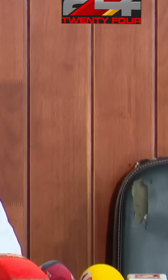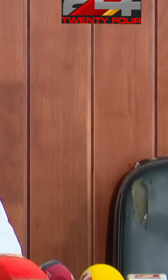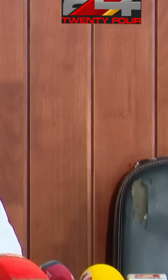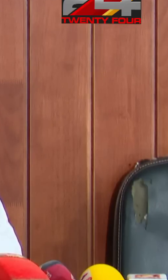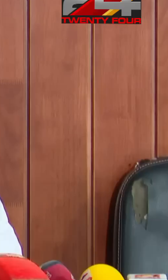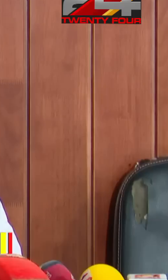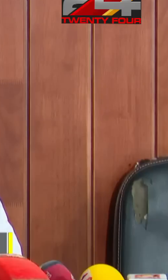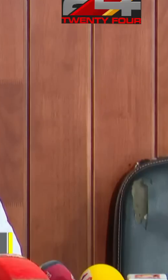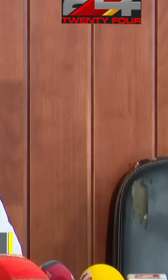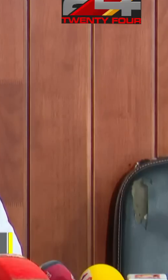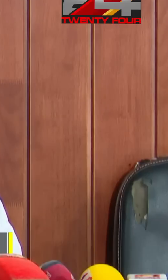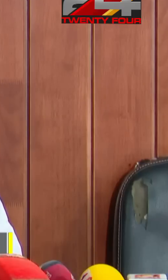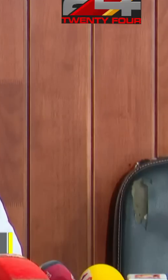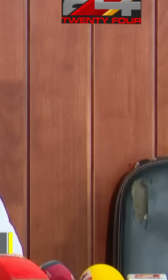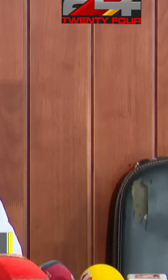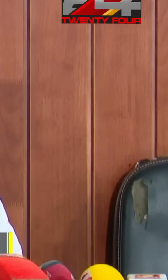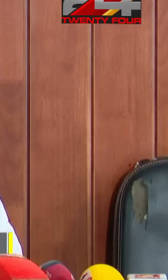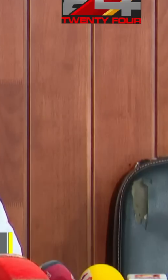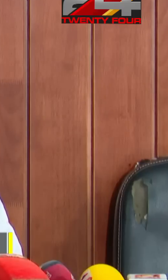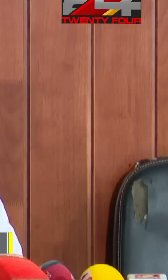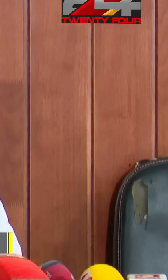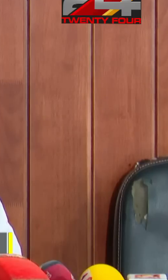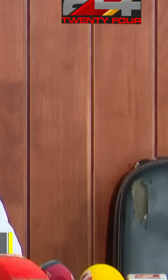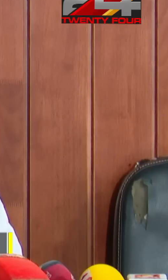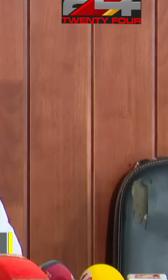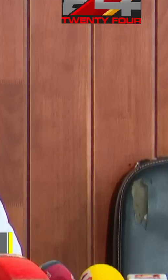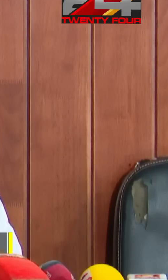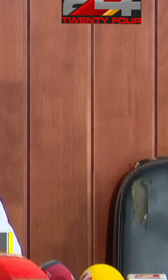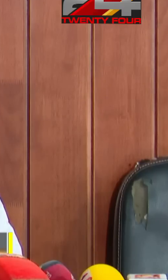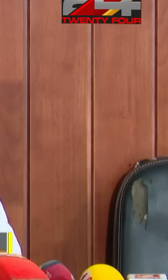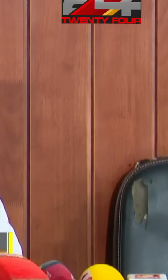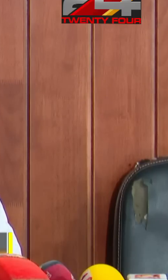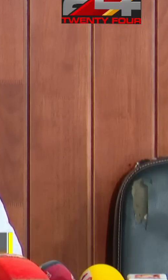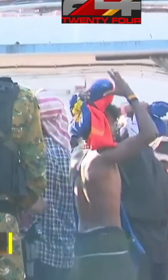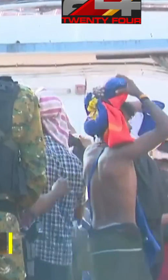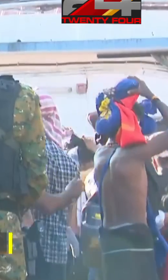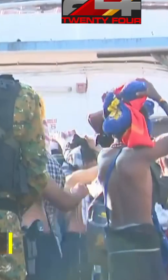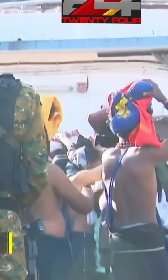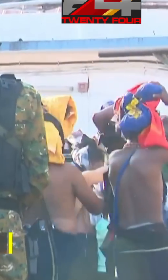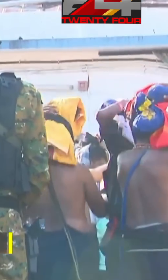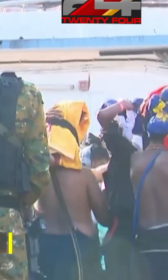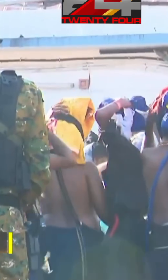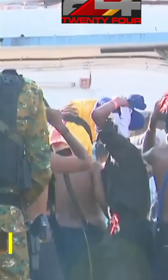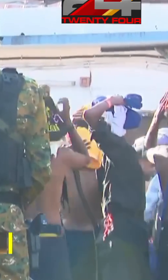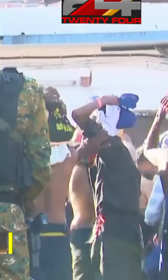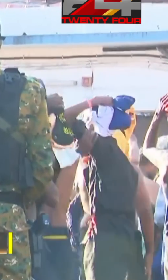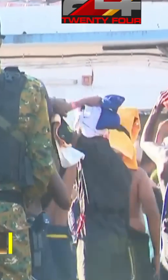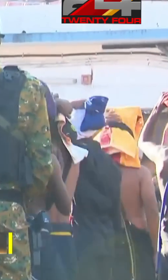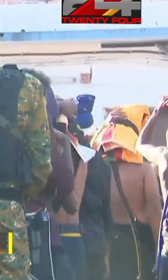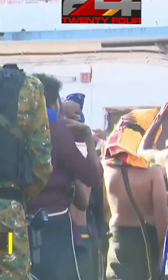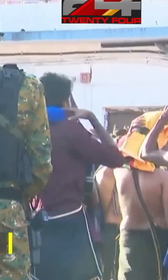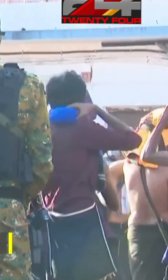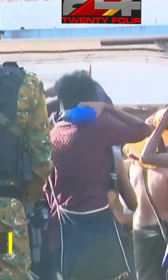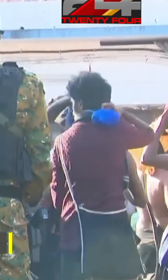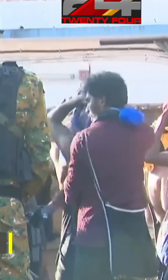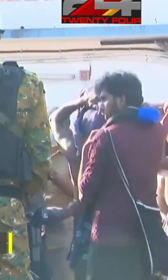ഞങ്ങൾ പറയുന്നില്ല. ഇപ്പം പിന്നെ സോഷ്യൽ മീഡിയ ആണല്ലോ, എന്തും പറയാമല്ലോ. അത് സൈബർ പോലീസിന് പരാതി കൊടുത്തിട്ടുണ്ട്. പ്രളയശേഷം നിർത്തിവെച്ച പമ്പാ സംഗമം